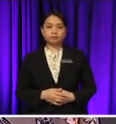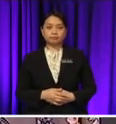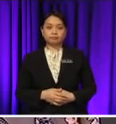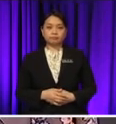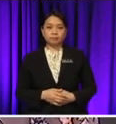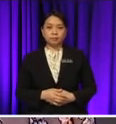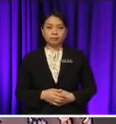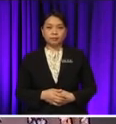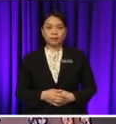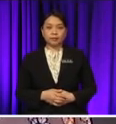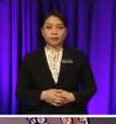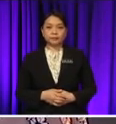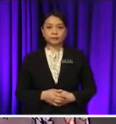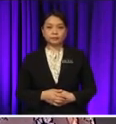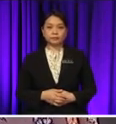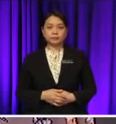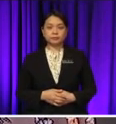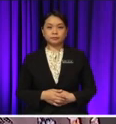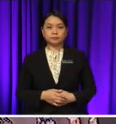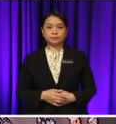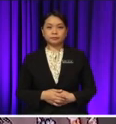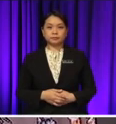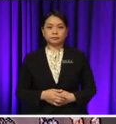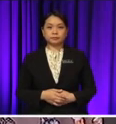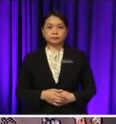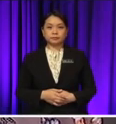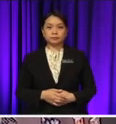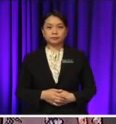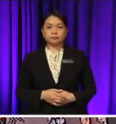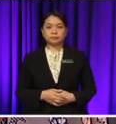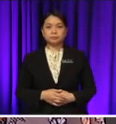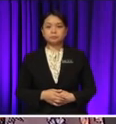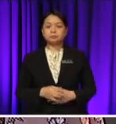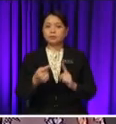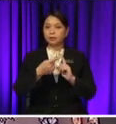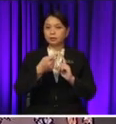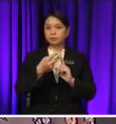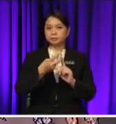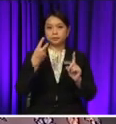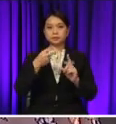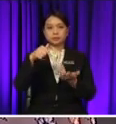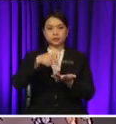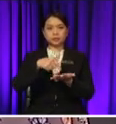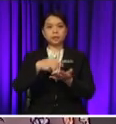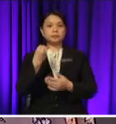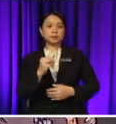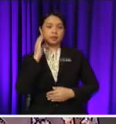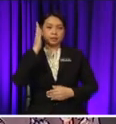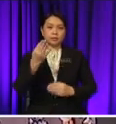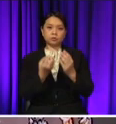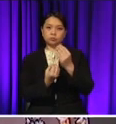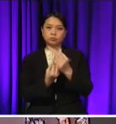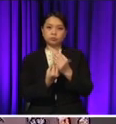sebenarnya untuk menjalankan peniagaan suamiku tak dapat banyak benda jadi depresi itu mereka akan menumbuhkan